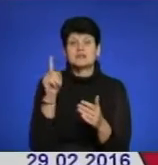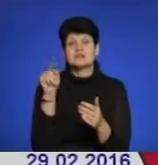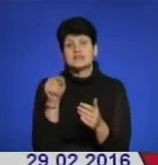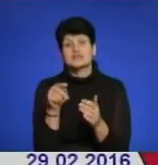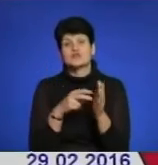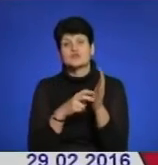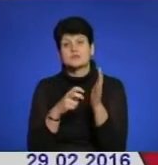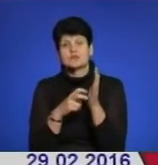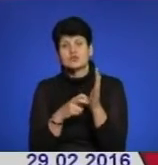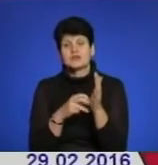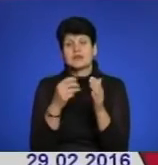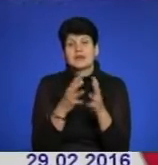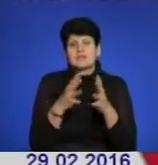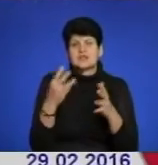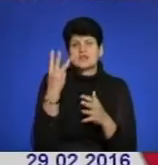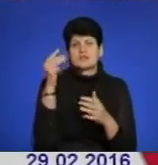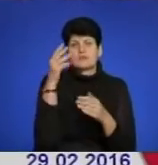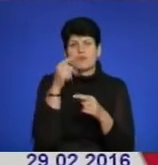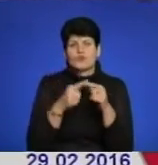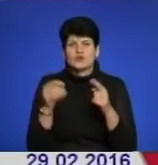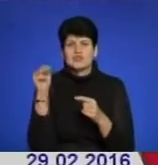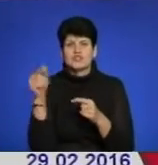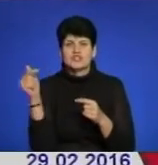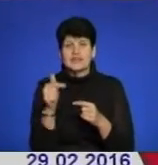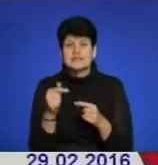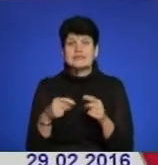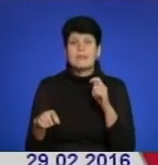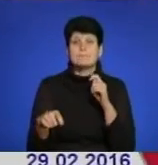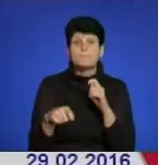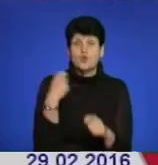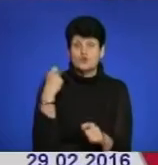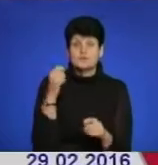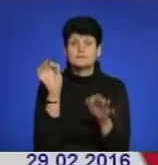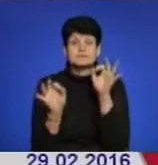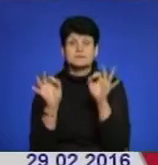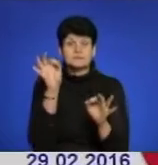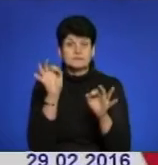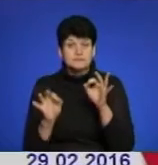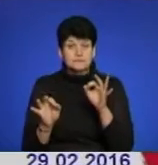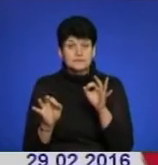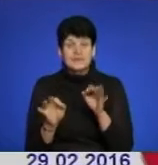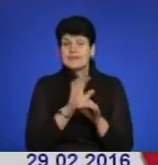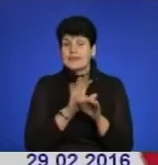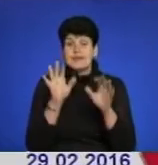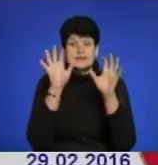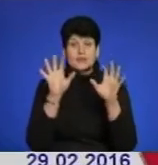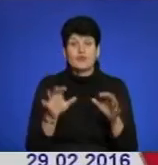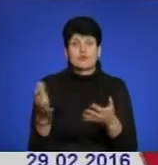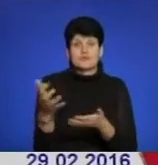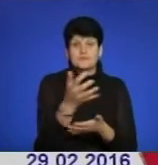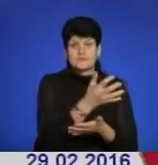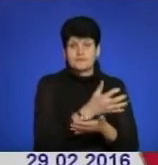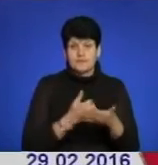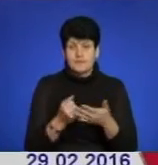понад 3500 гривень. За порушення чи погіршення середовища зростання рослин, незаконне вилучення їх з